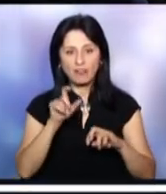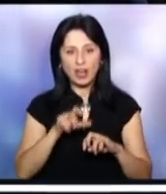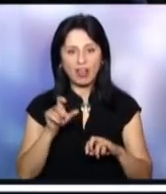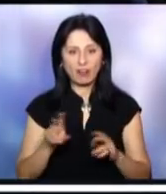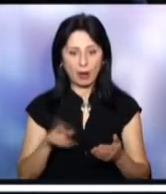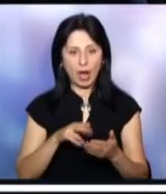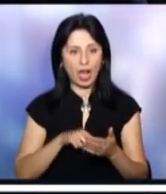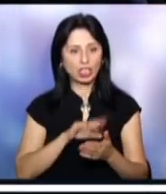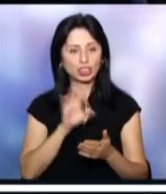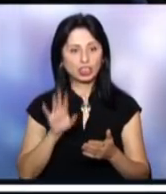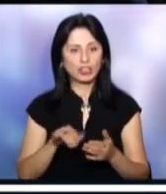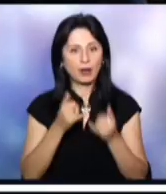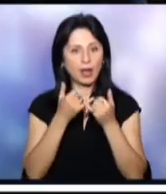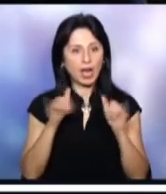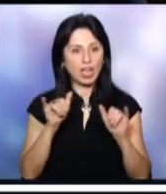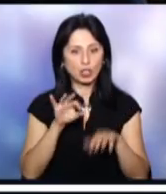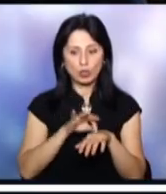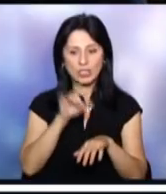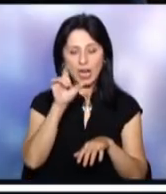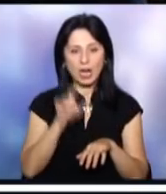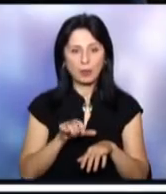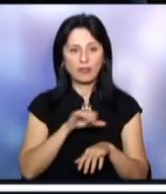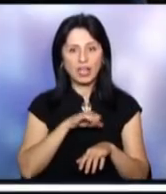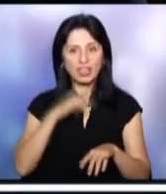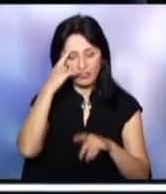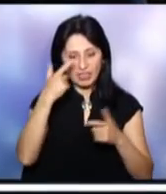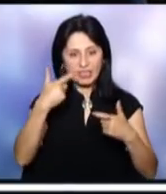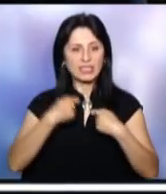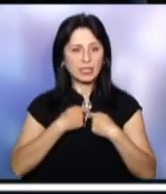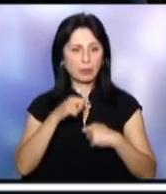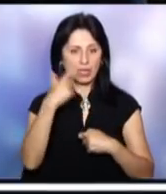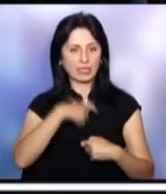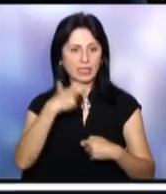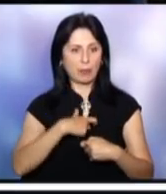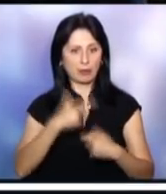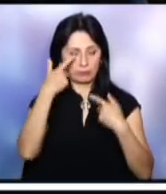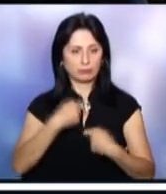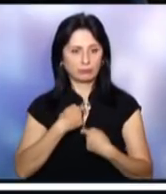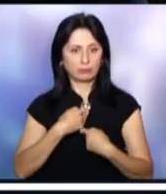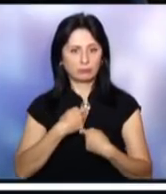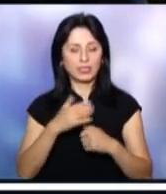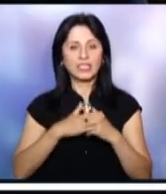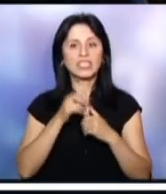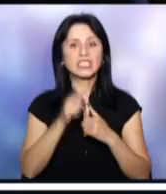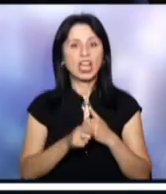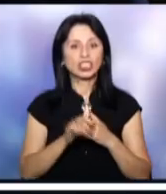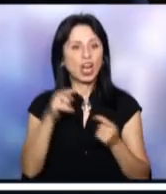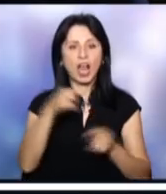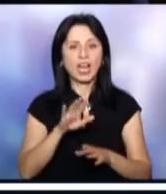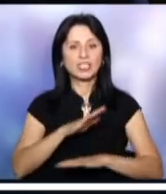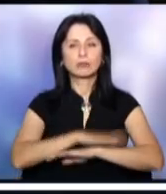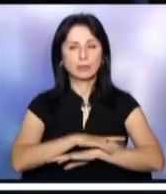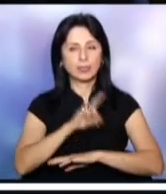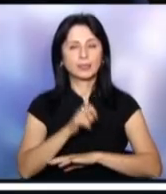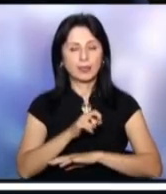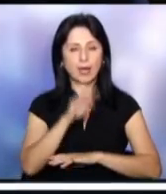მკვლევარებისთვის ანგარიში ყველაზე გასაოცარი პაციენტების თვით სტიგმატიზაციის მაღალი დონე აღმოჩნდა. სასჯელი არასათანადო ქცევის